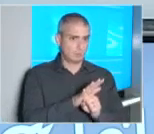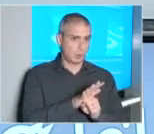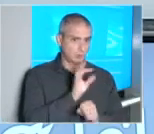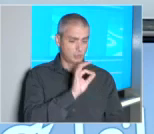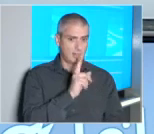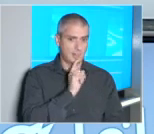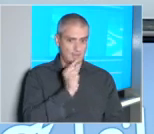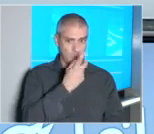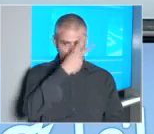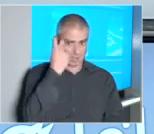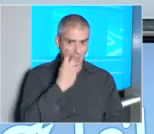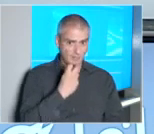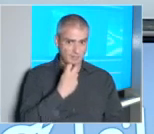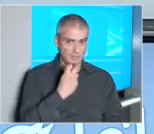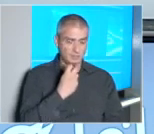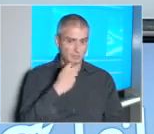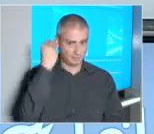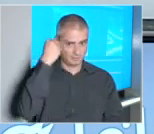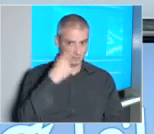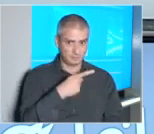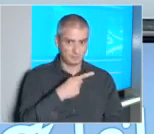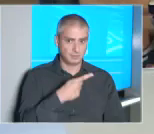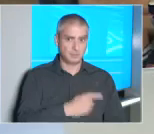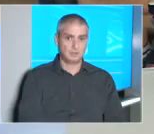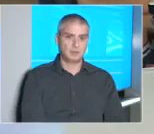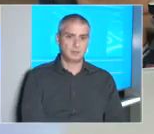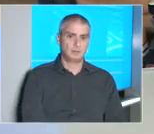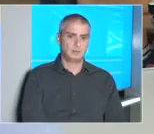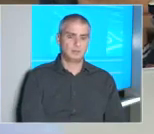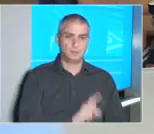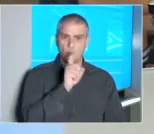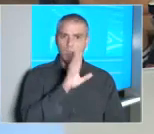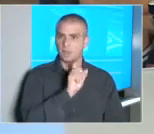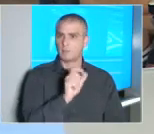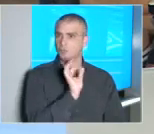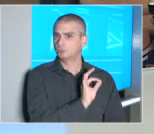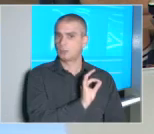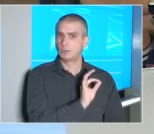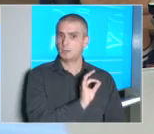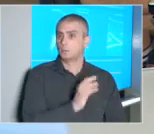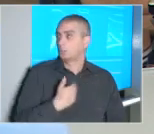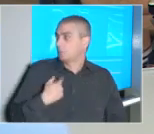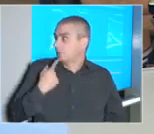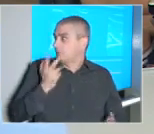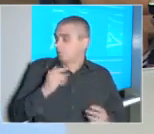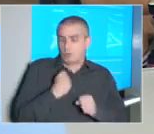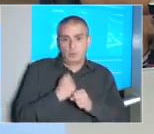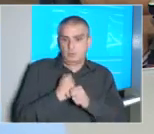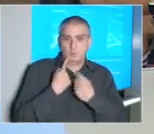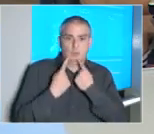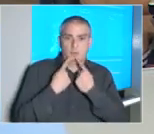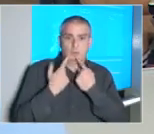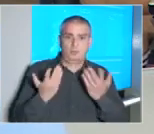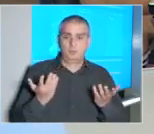של המיעוט הפלסטיני, המיעוט הערבי. אולי זה גם באשמתם? אני אמרתי, אפשר לנהל את